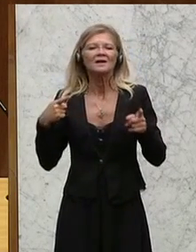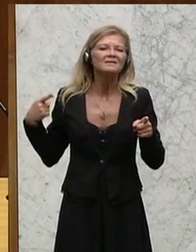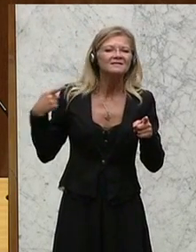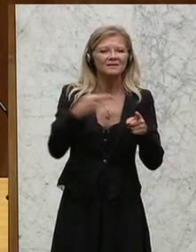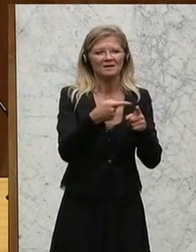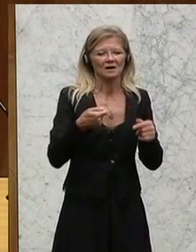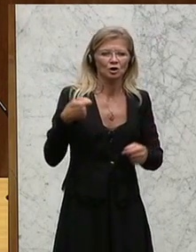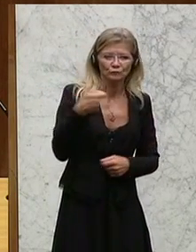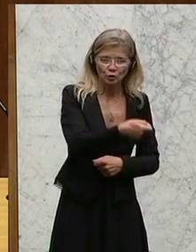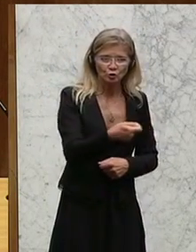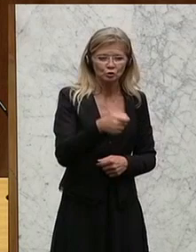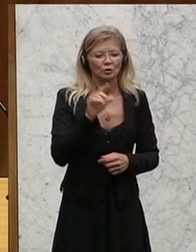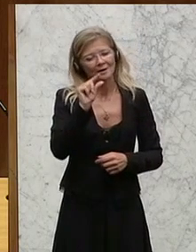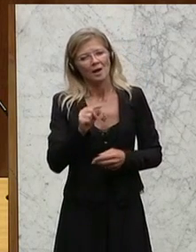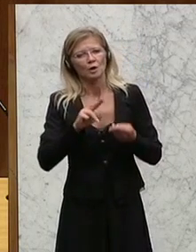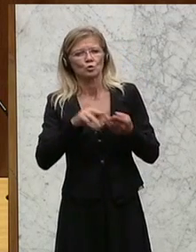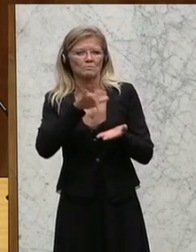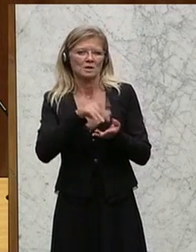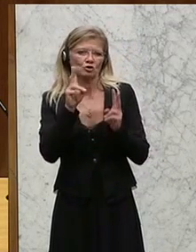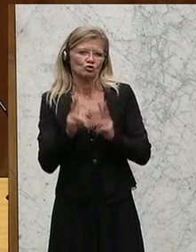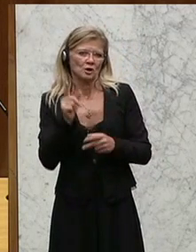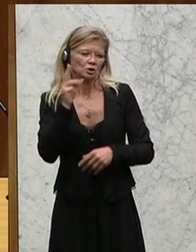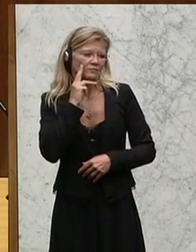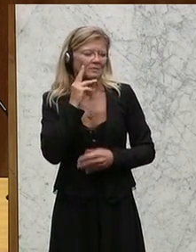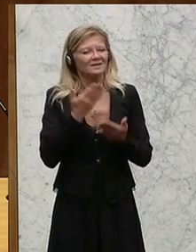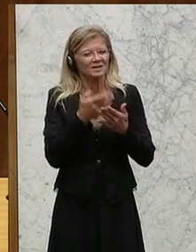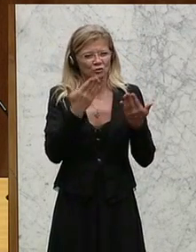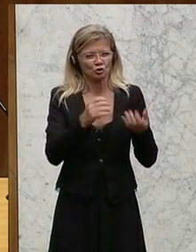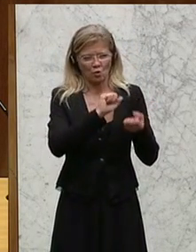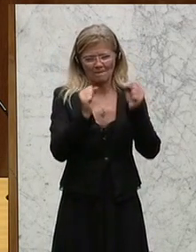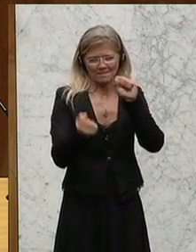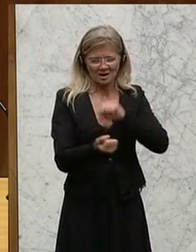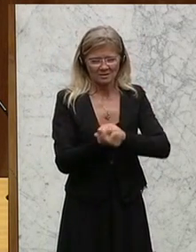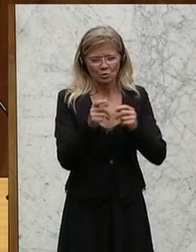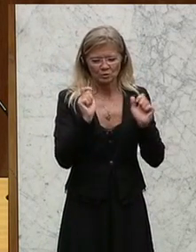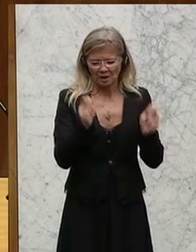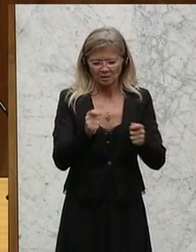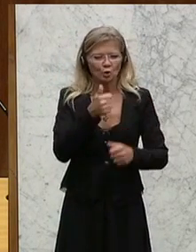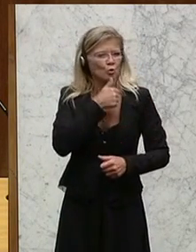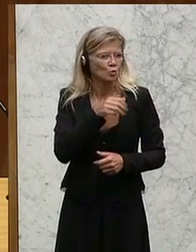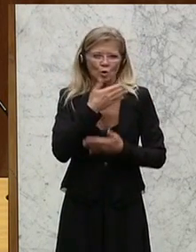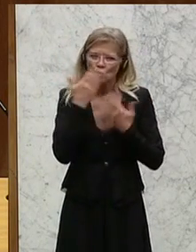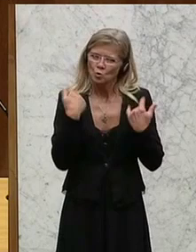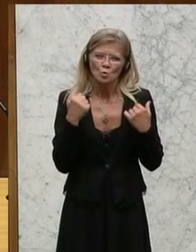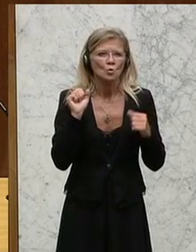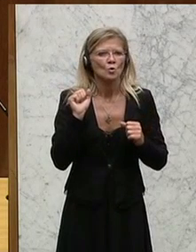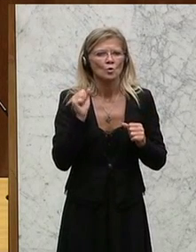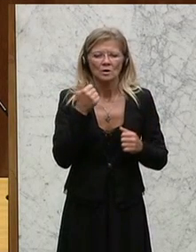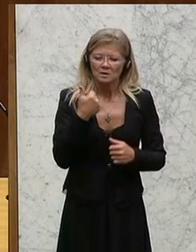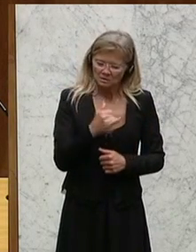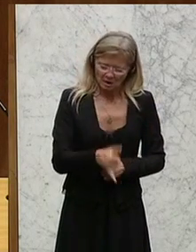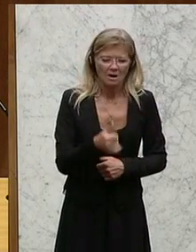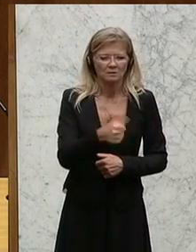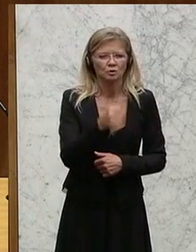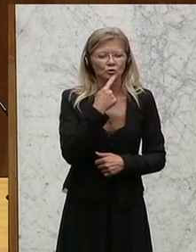direkten Förderungen für die kleinen und mittelständischen Unternehmen. Deswegen werden wir diesen Abänderungsantrag der Grünen auch nicht zustimmen. Dem Grunde nach eine